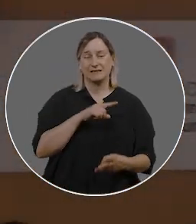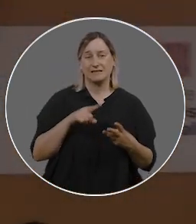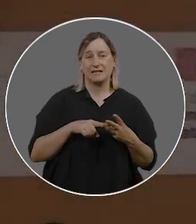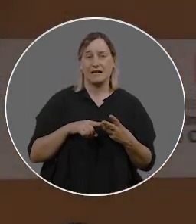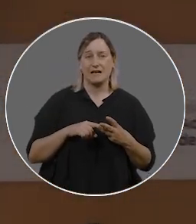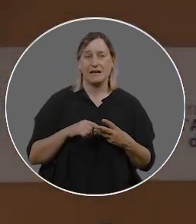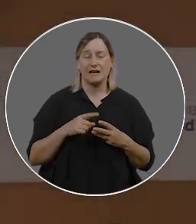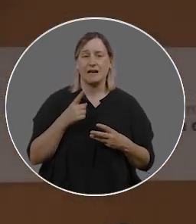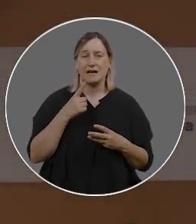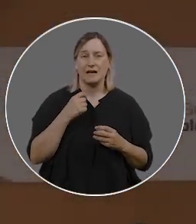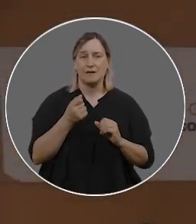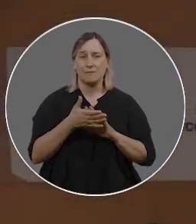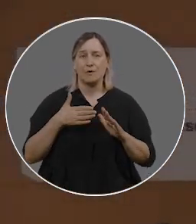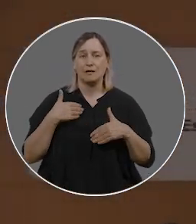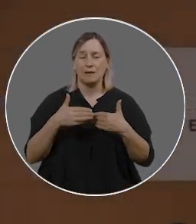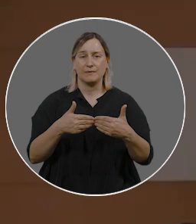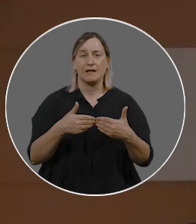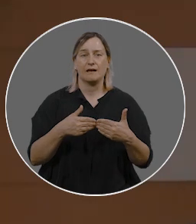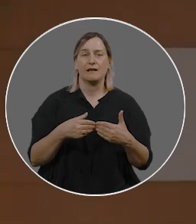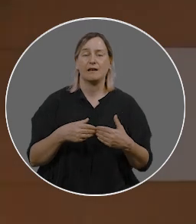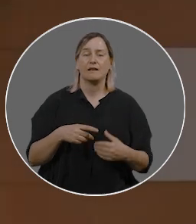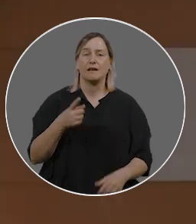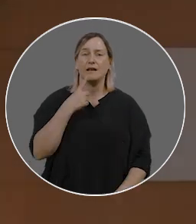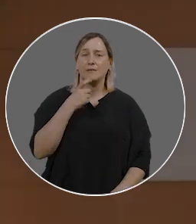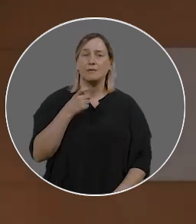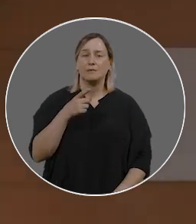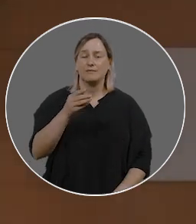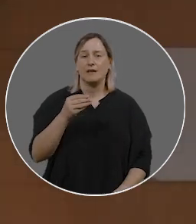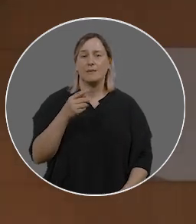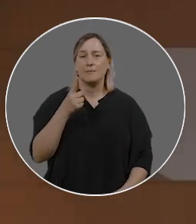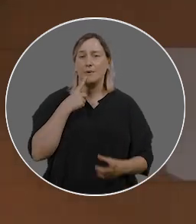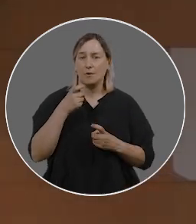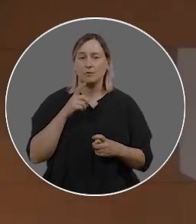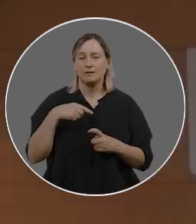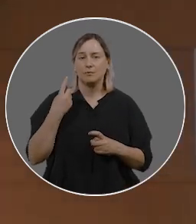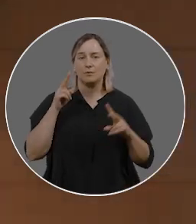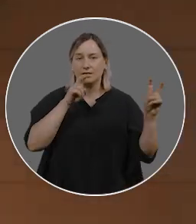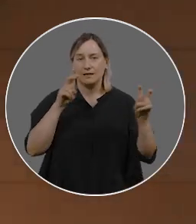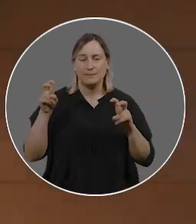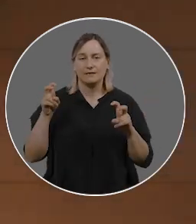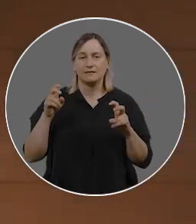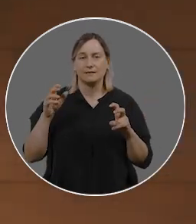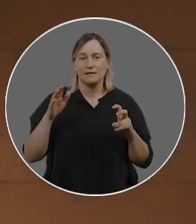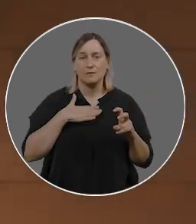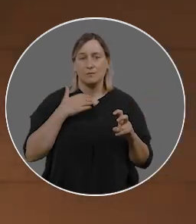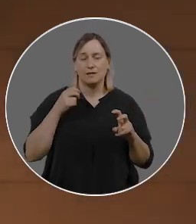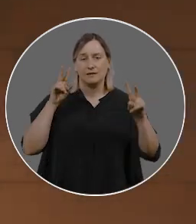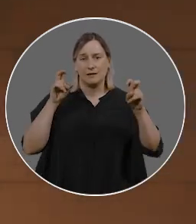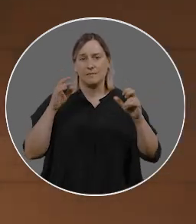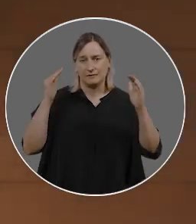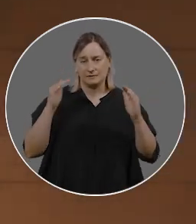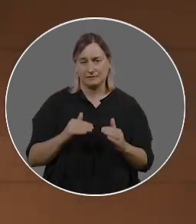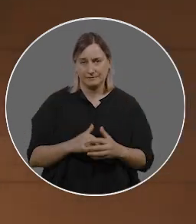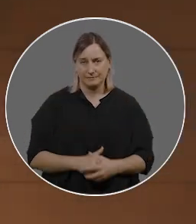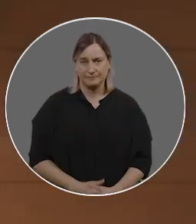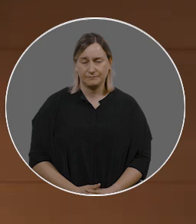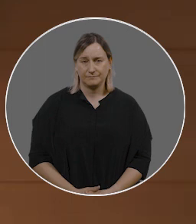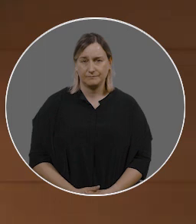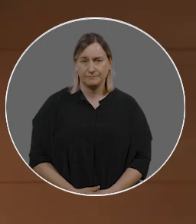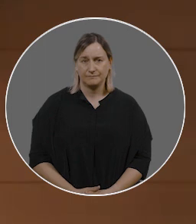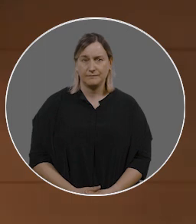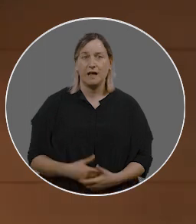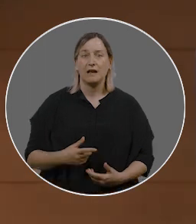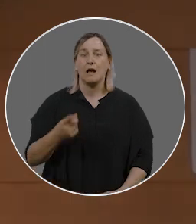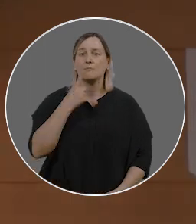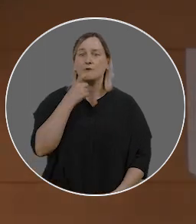també és que vosaltres pugueu participar i pugueu fer preguntes i vagin sorgint temes que potser no han anat sorgint. Però fem una ronda